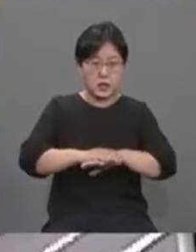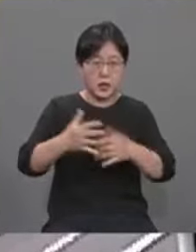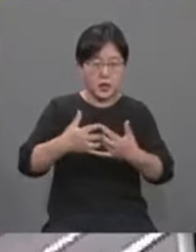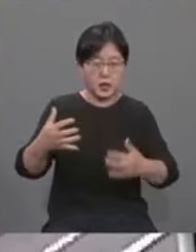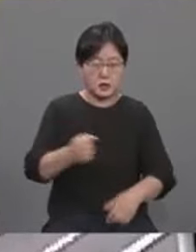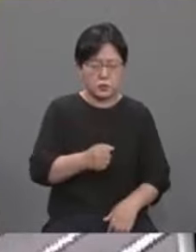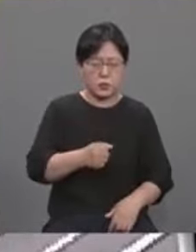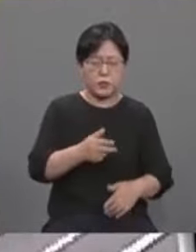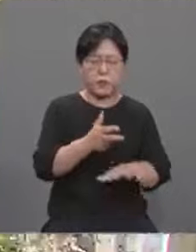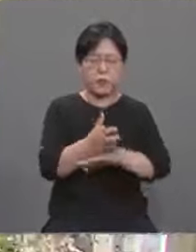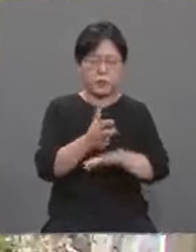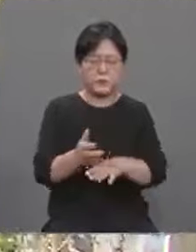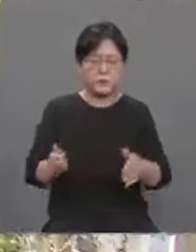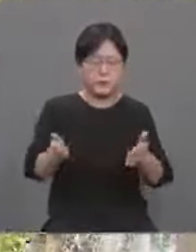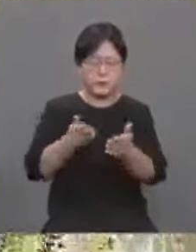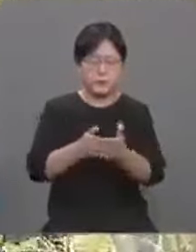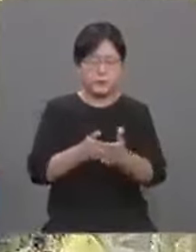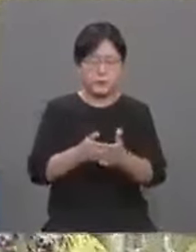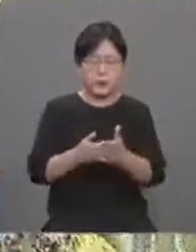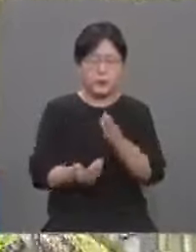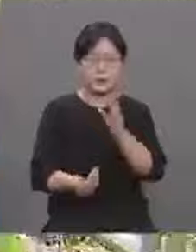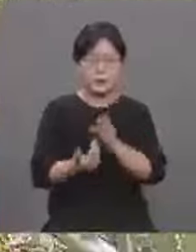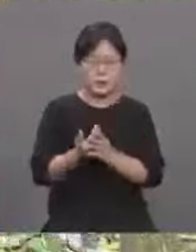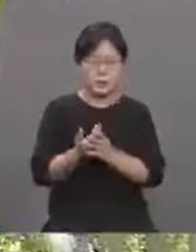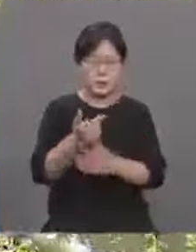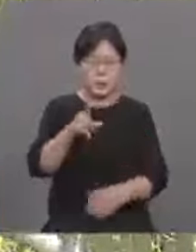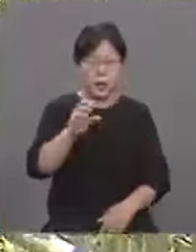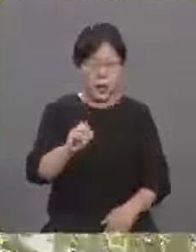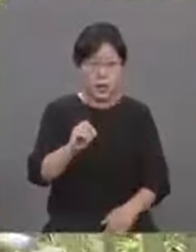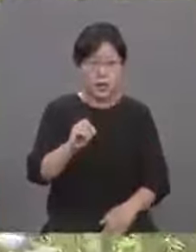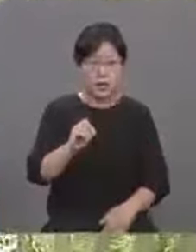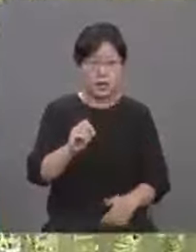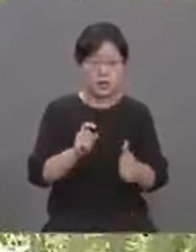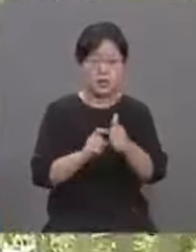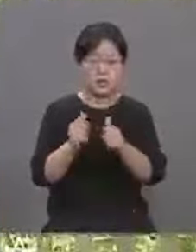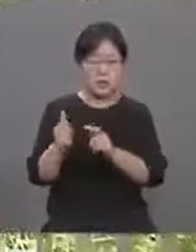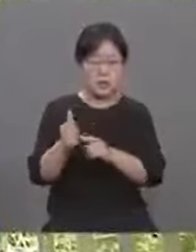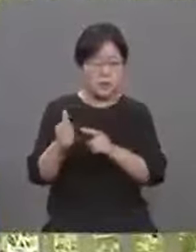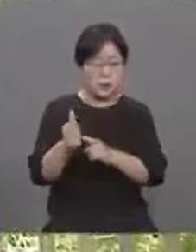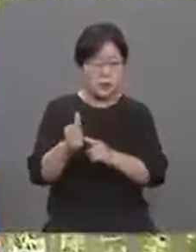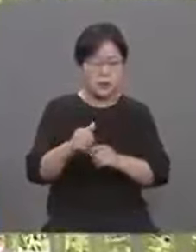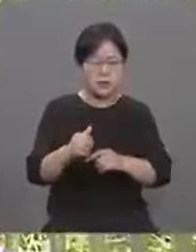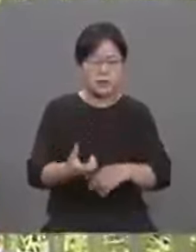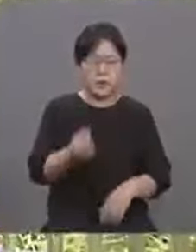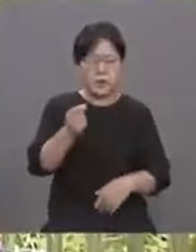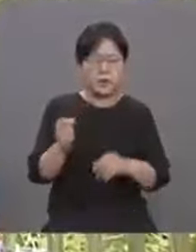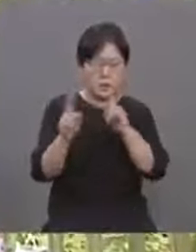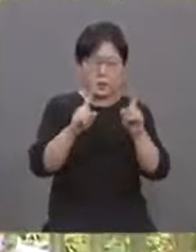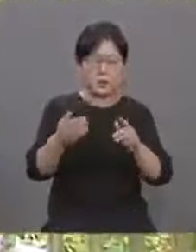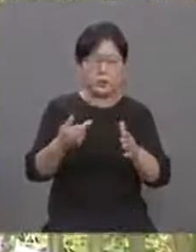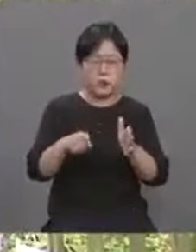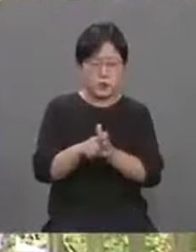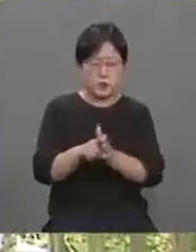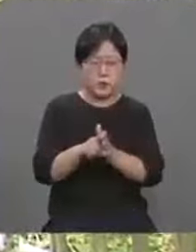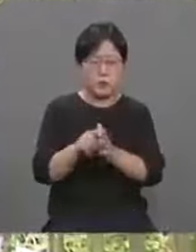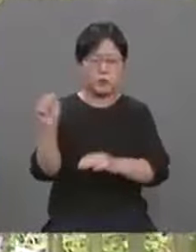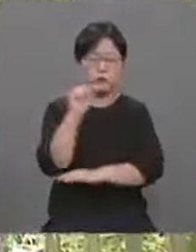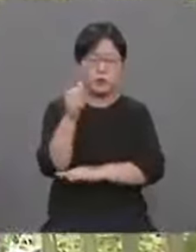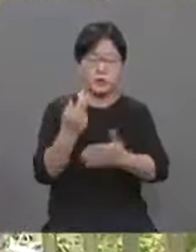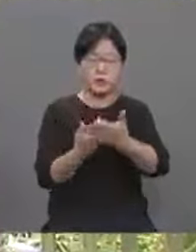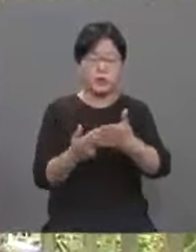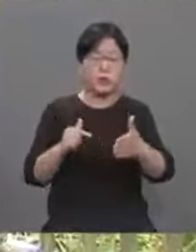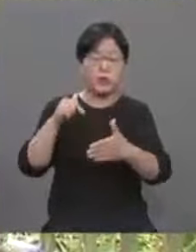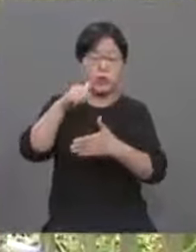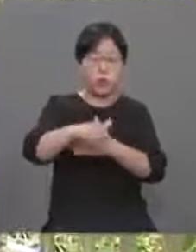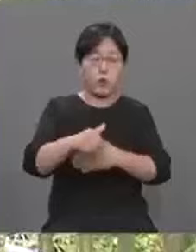버스로 달려갔습니다. 사고를 목격한 강병욱 대리는 피해자를 빨리 살려야 한다는 마음으로 운전석 쪽 창문을 통해 차